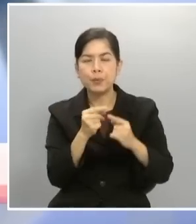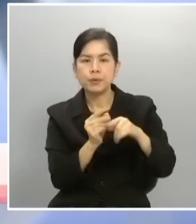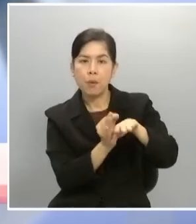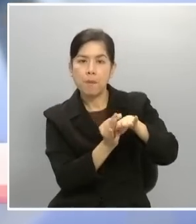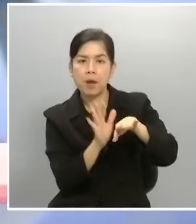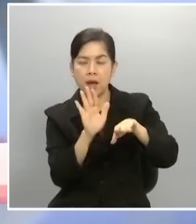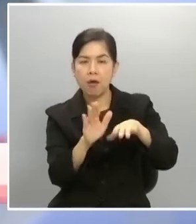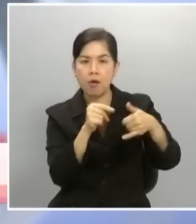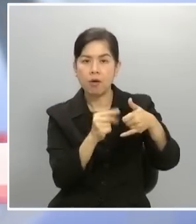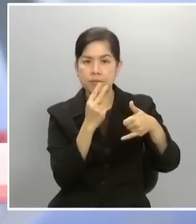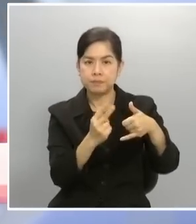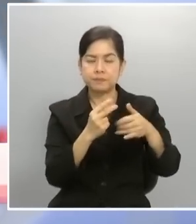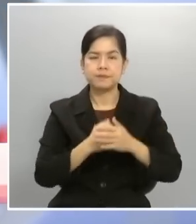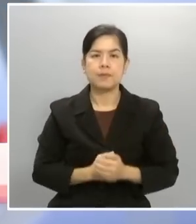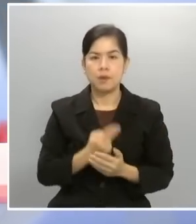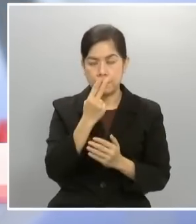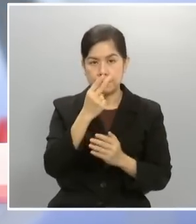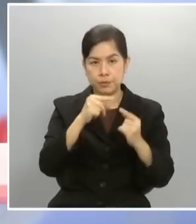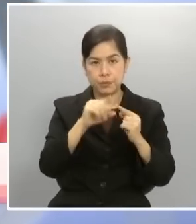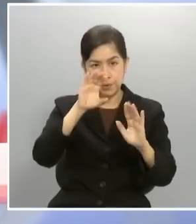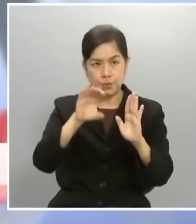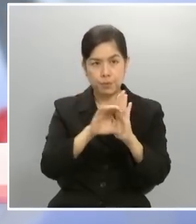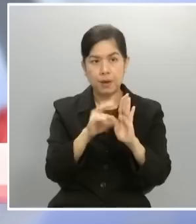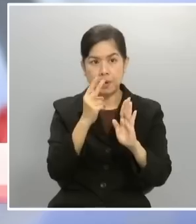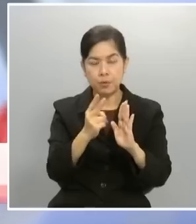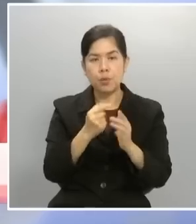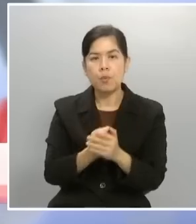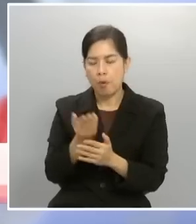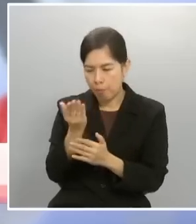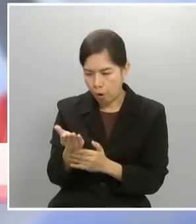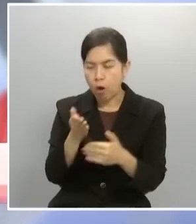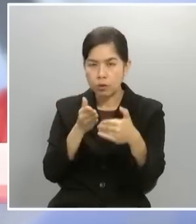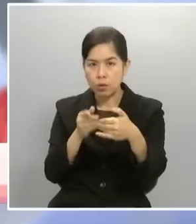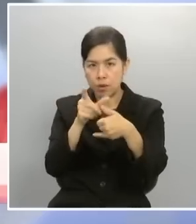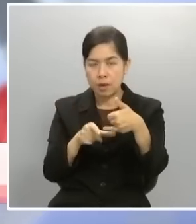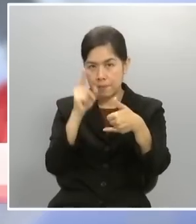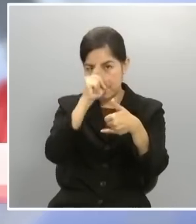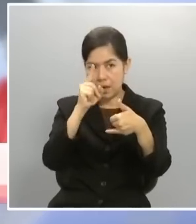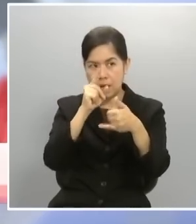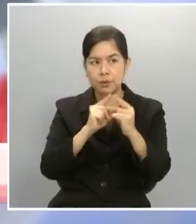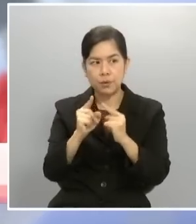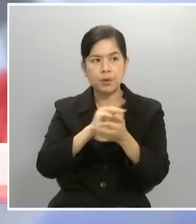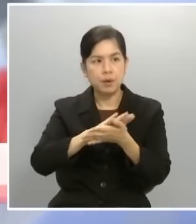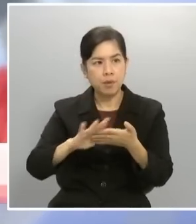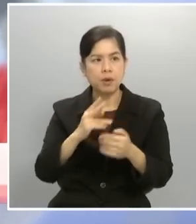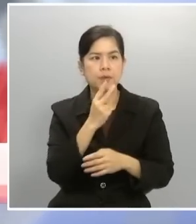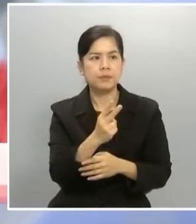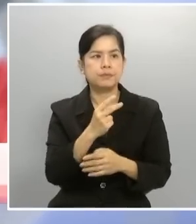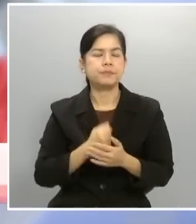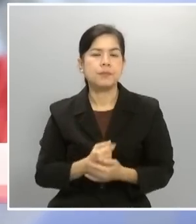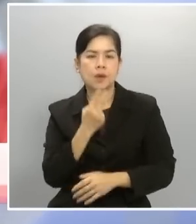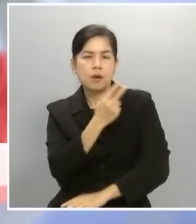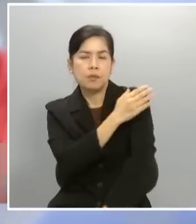ครับอ่ะลองให้ให้ทีมการดูอันนี้เป็นการขออนุญาตเรียบร้อยหมดแล้วนะครับเมื่อวานนี้อาจจะเห็นเป็นบางแผลอ่ะนี่นะฮะ